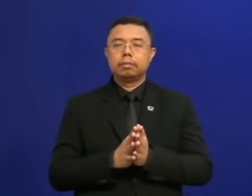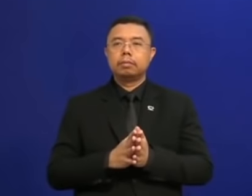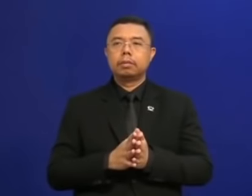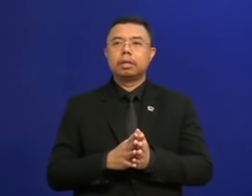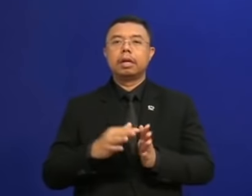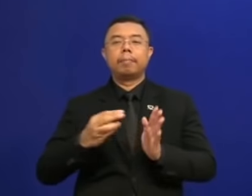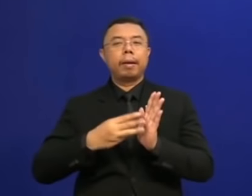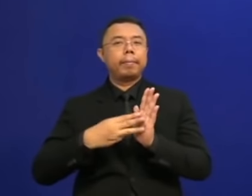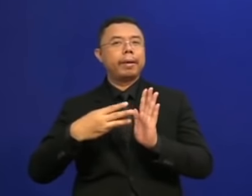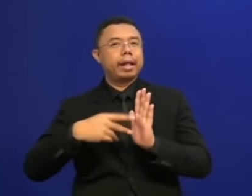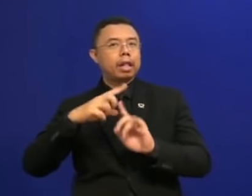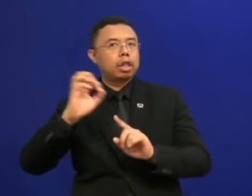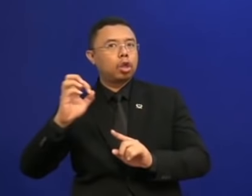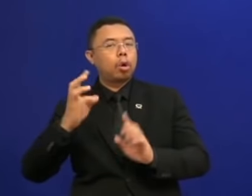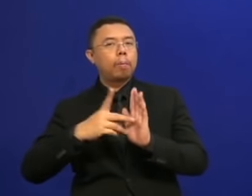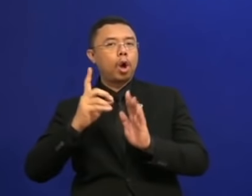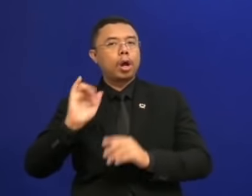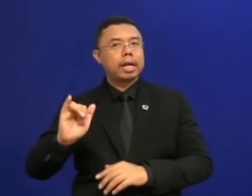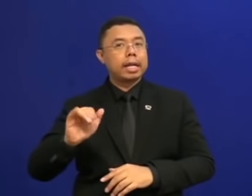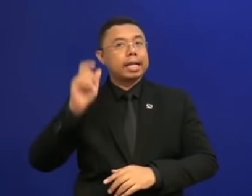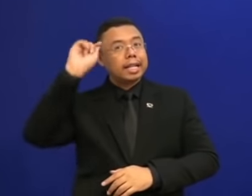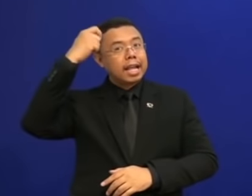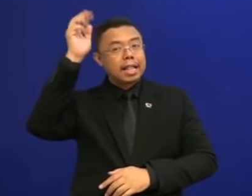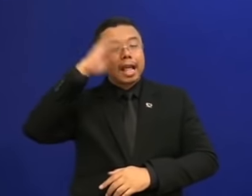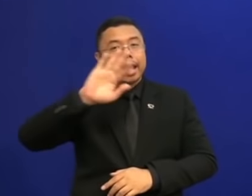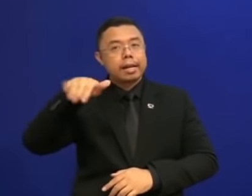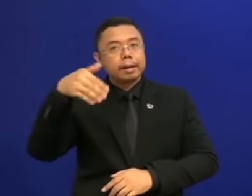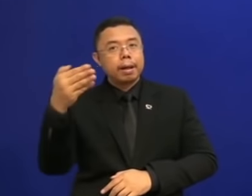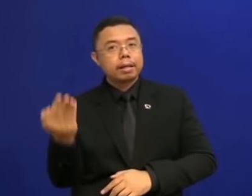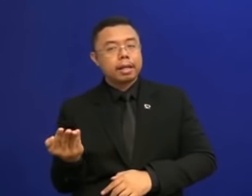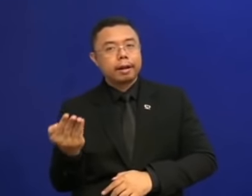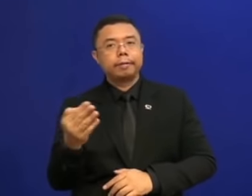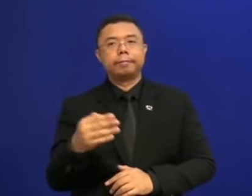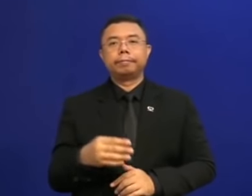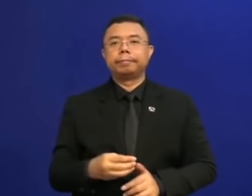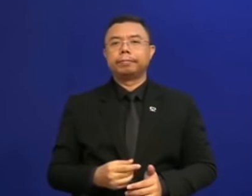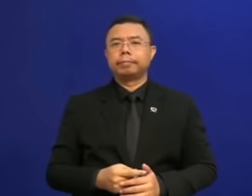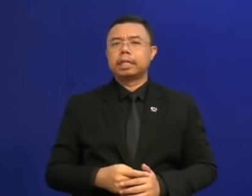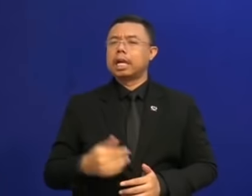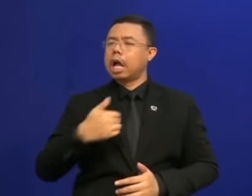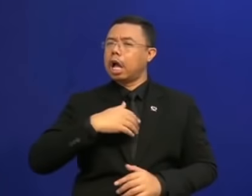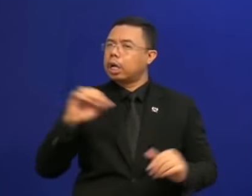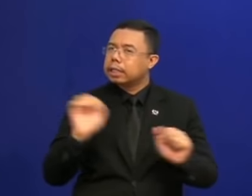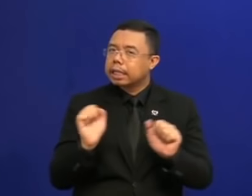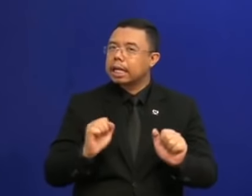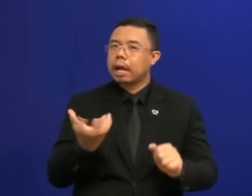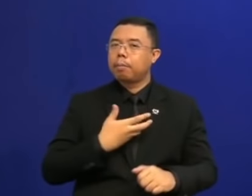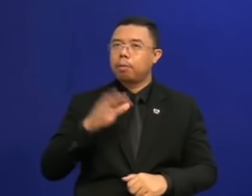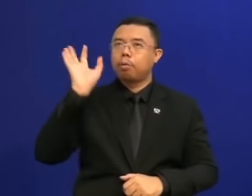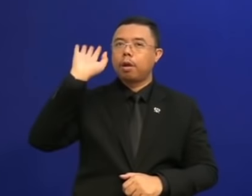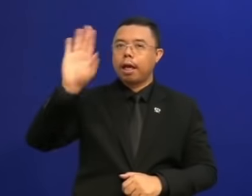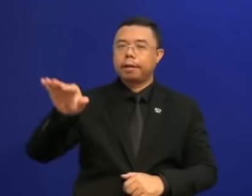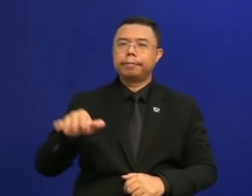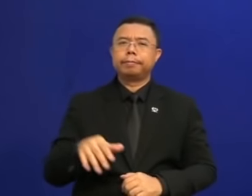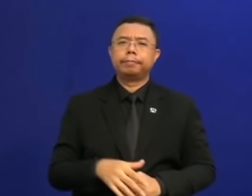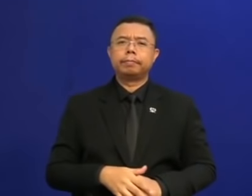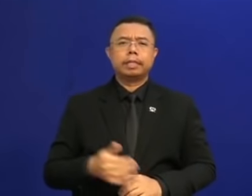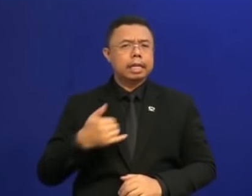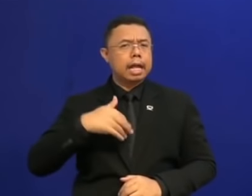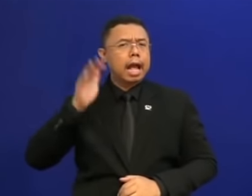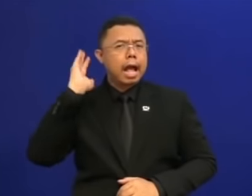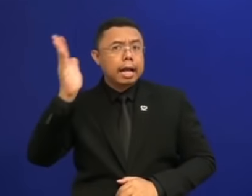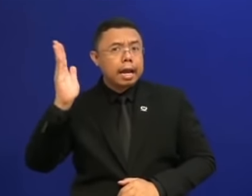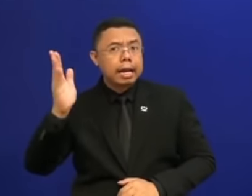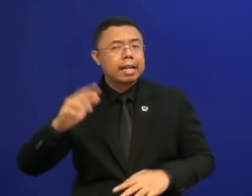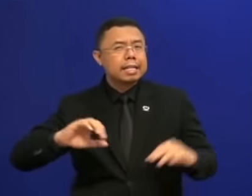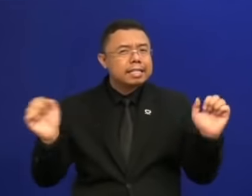mori artinya ingatlah hari kematianmu. Aku segera akan pulang. Akan